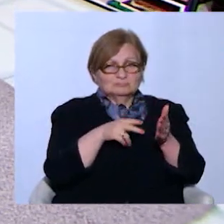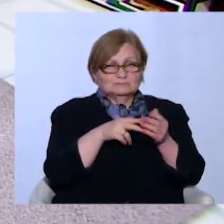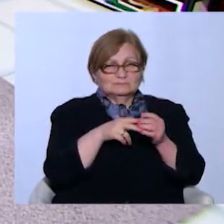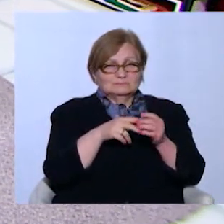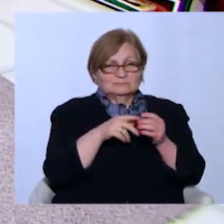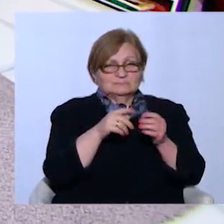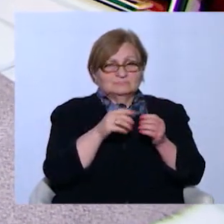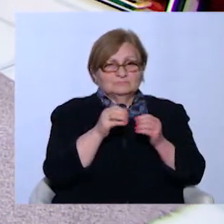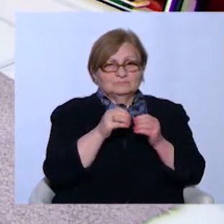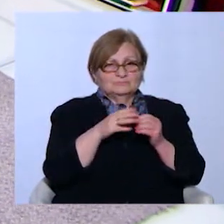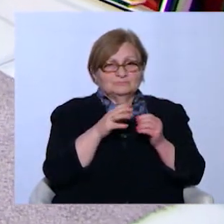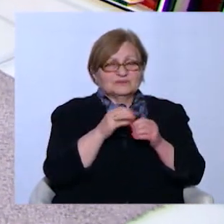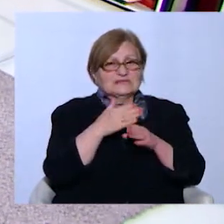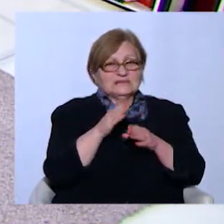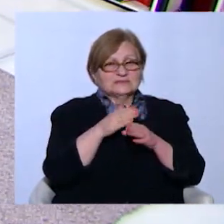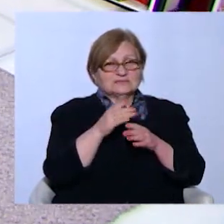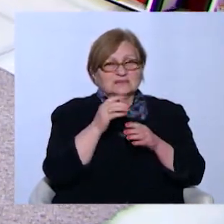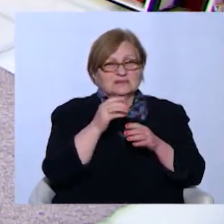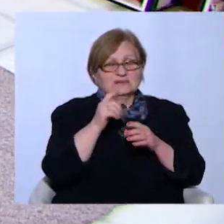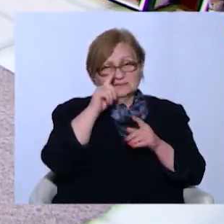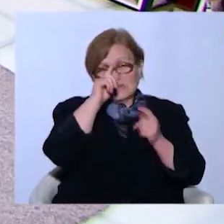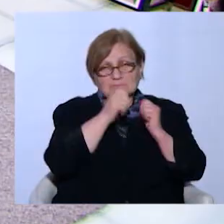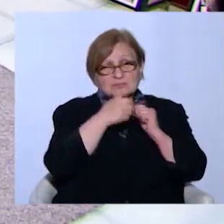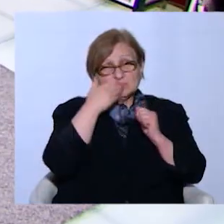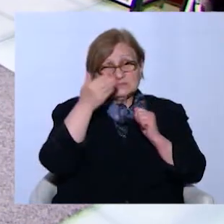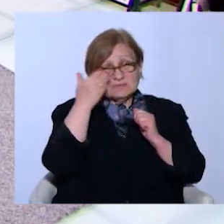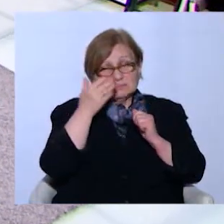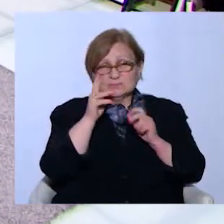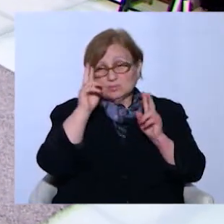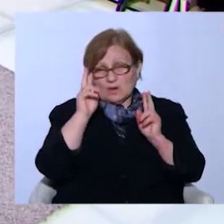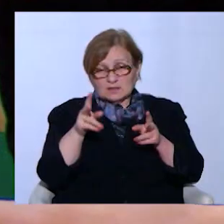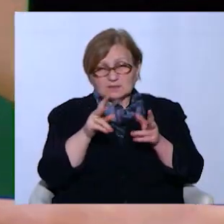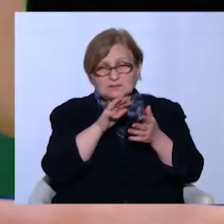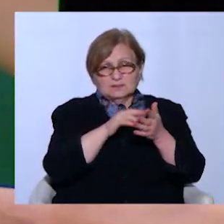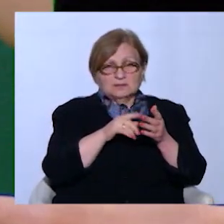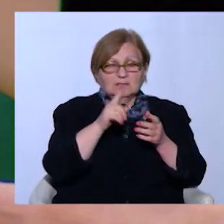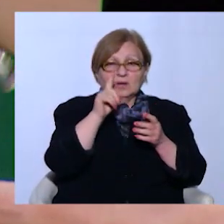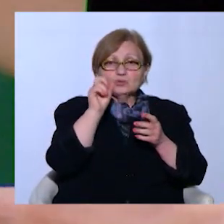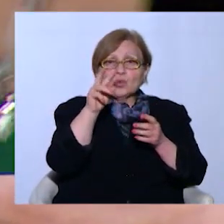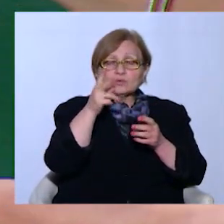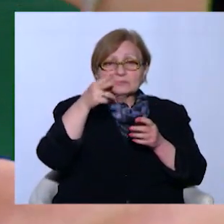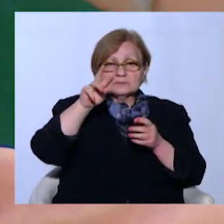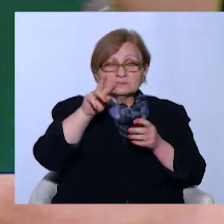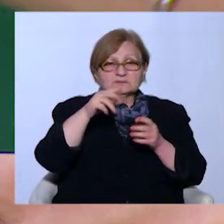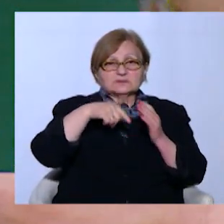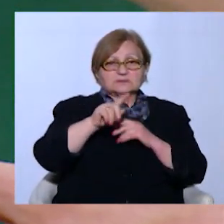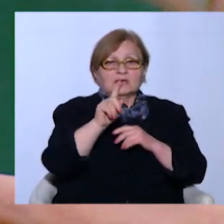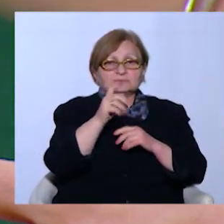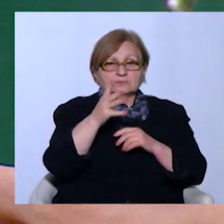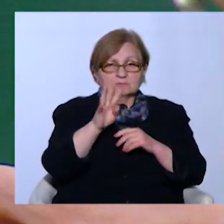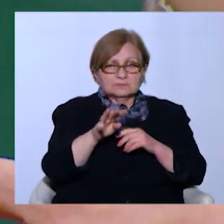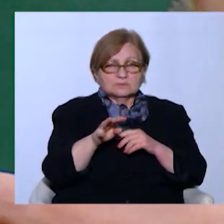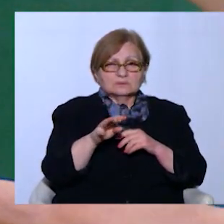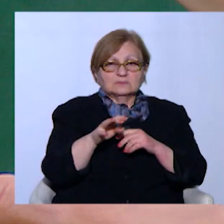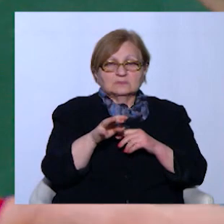მაინც რიცხვის კვადრატები ნელ-ნელა დაიმახსოვროთ. ანუ 12-ის კვადრატი არის 144 პლუს